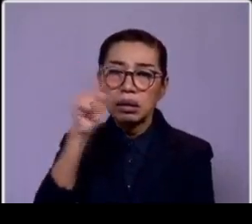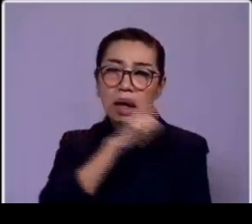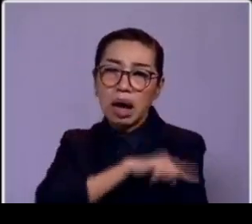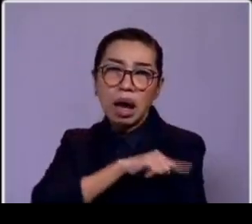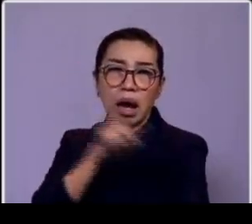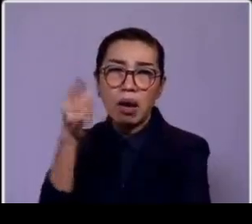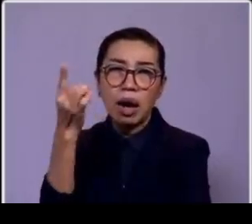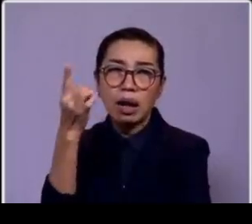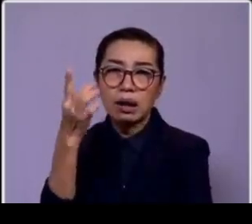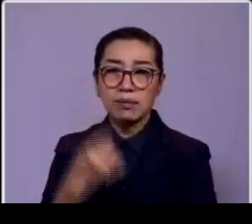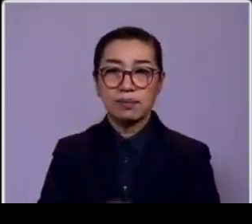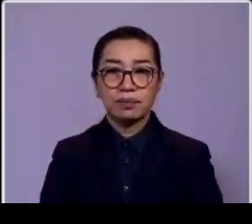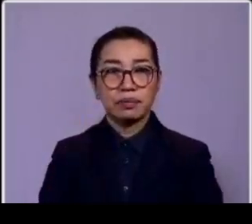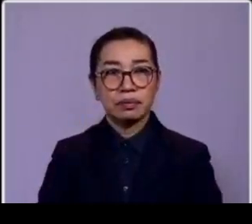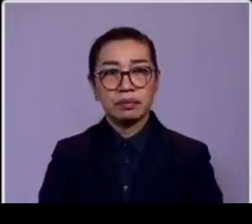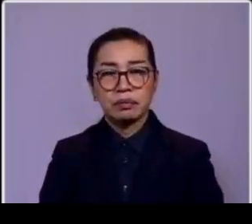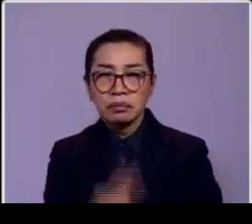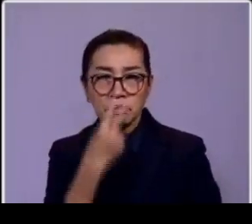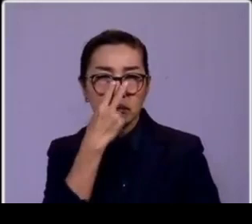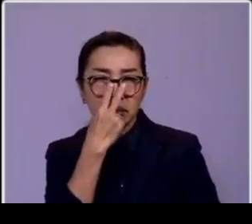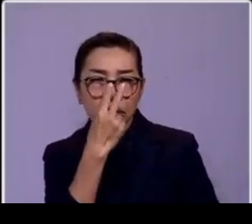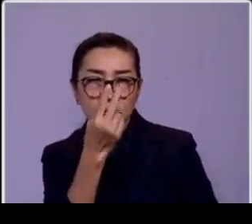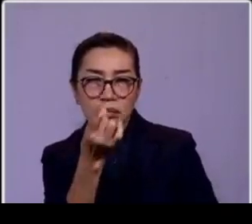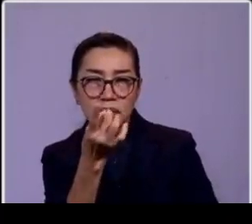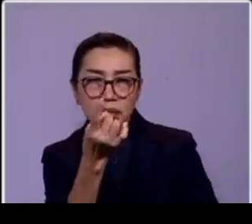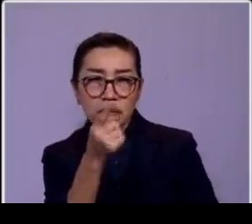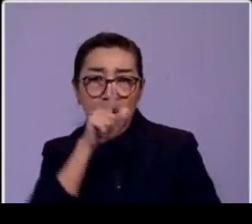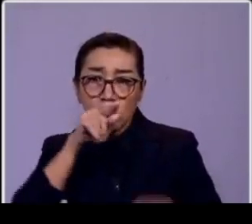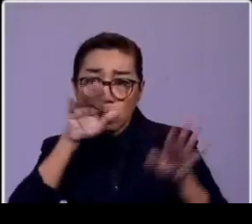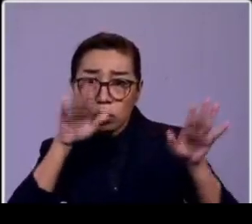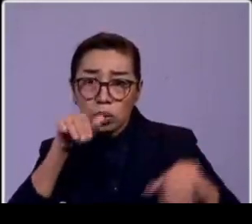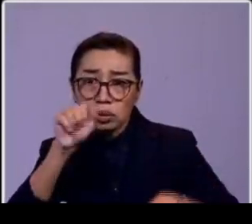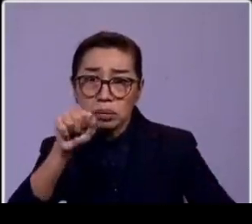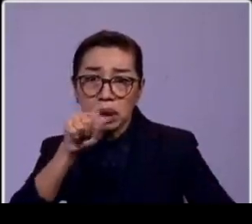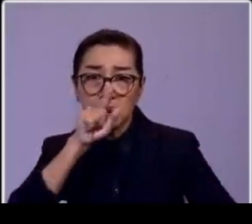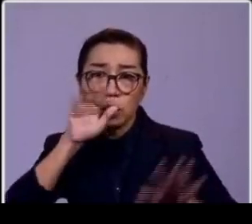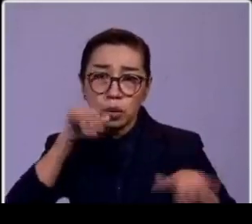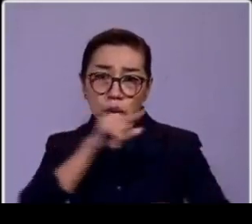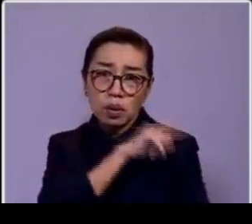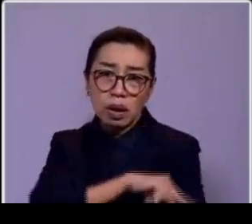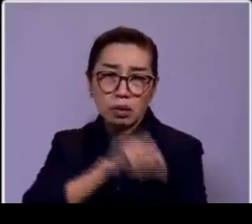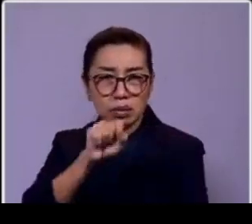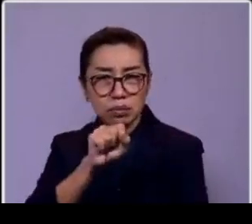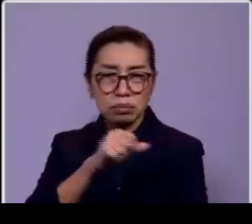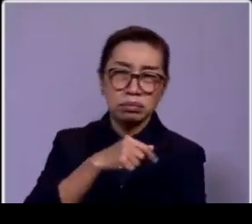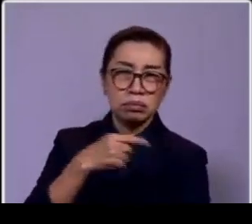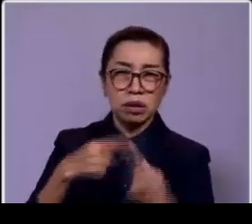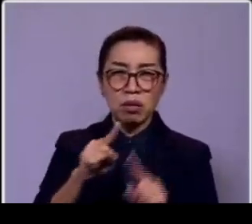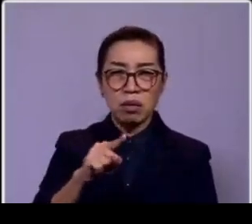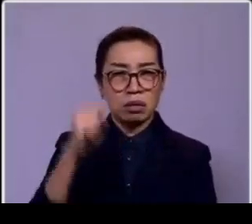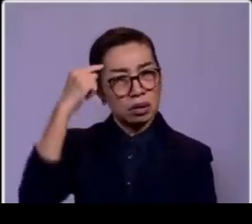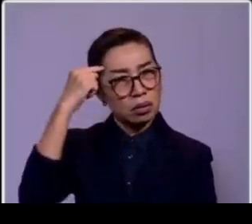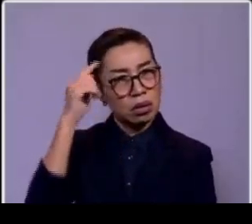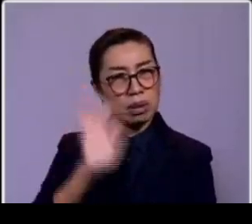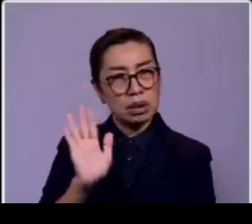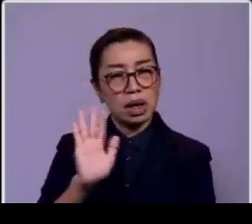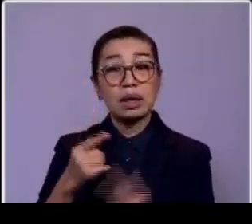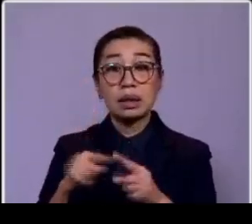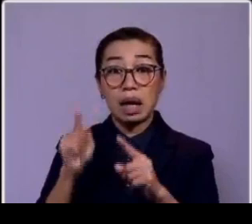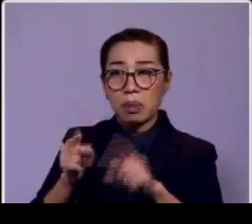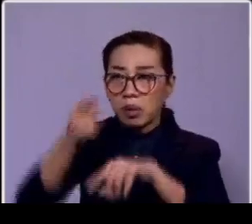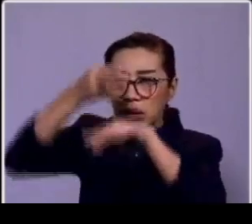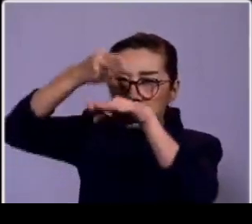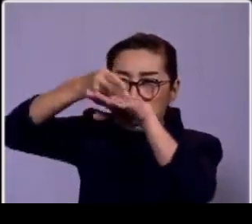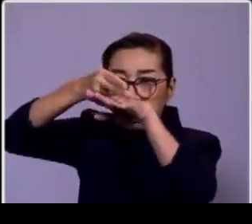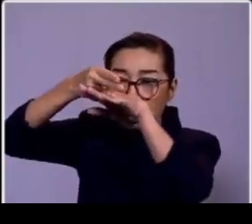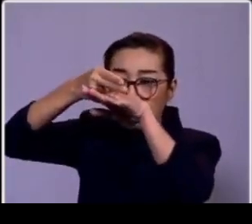โอ้ยังดูแล้วเหมือนจะเป็นนกพิราบไหมก็ไม่ใช่นะคะแต่นี่คือคนถ่ายลักษ